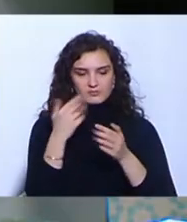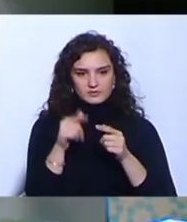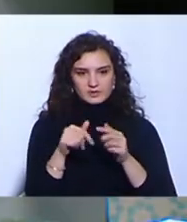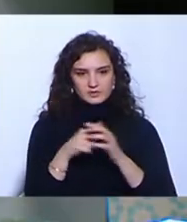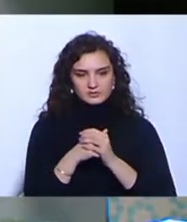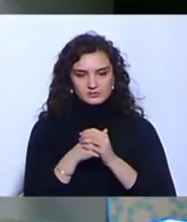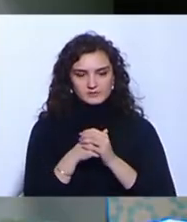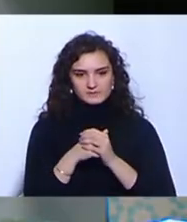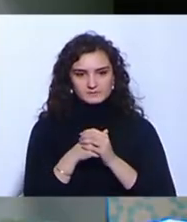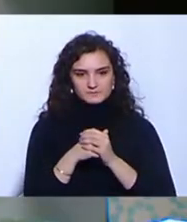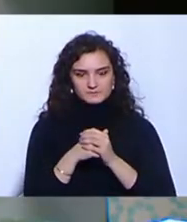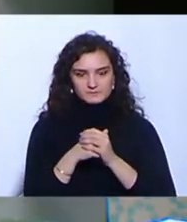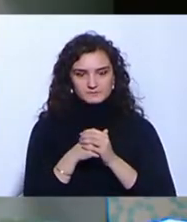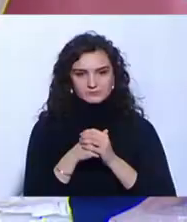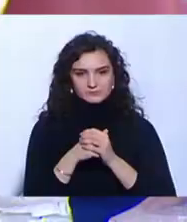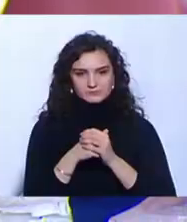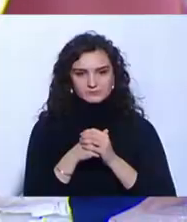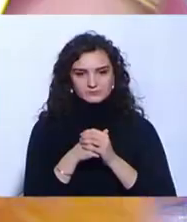წარმოვიდგენთ